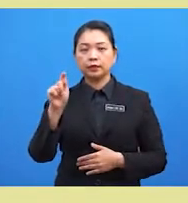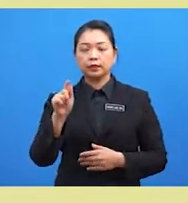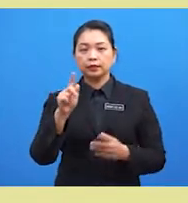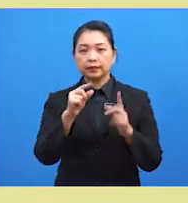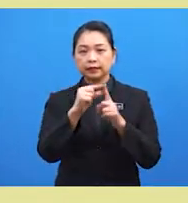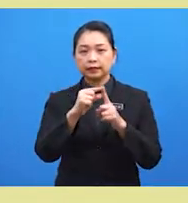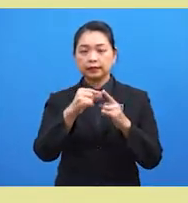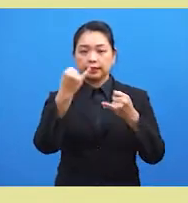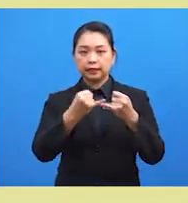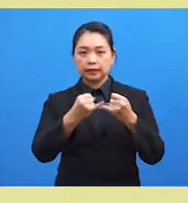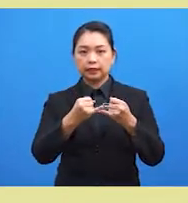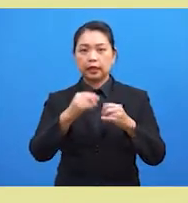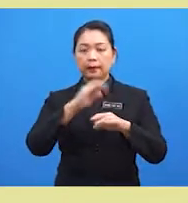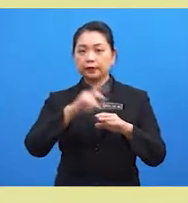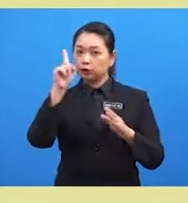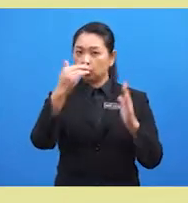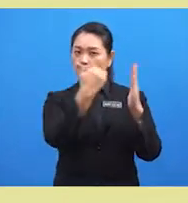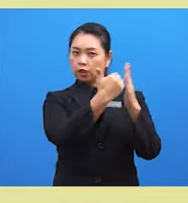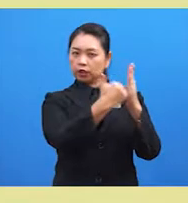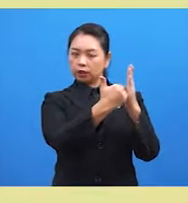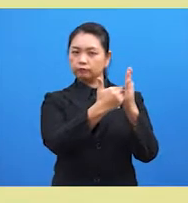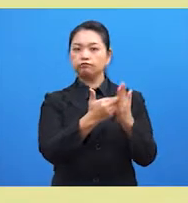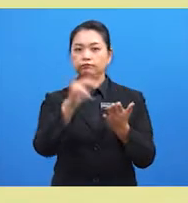dalam sesuatu rangkap puisi.